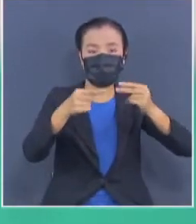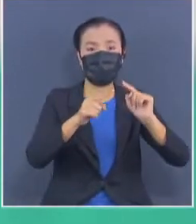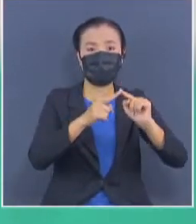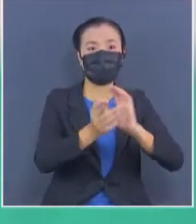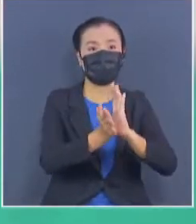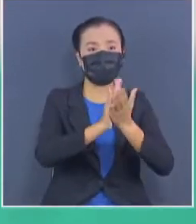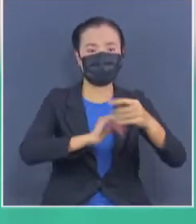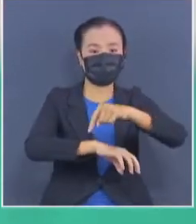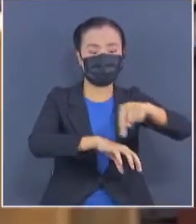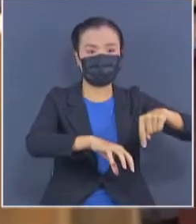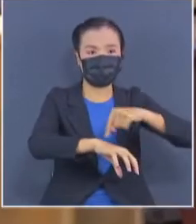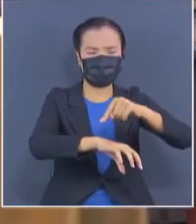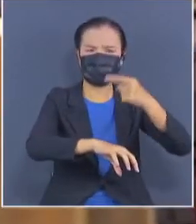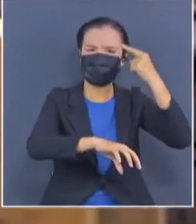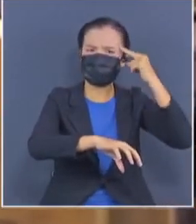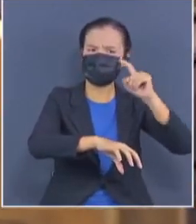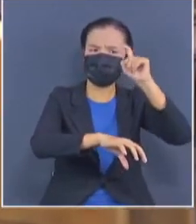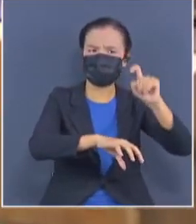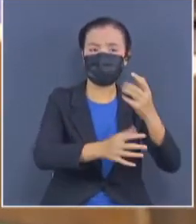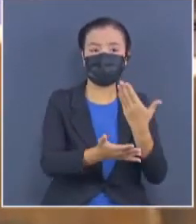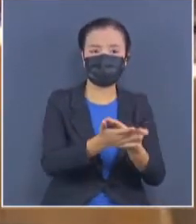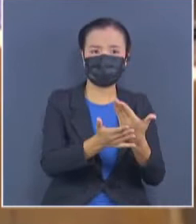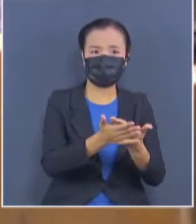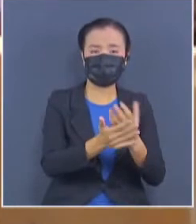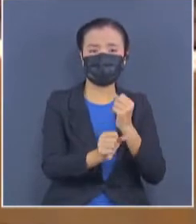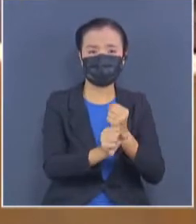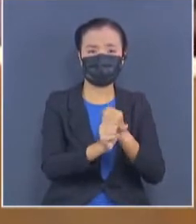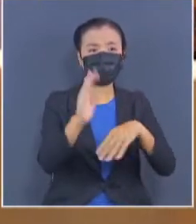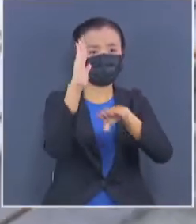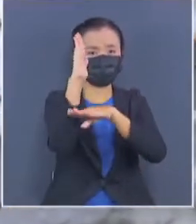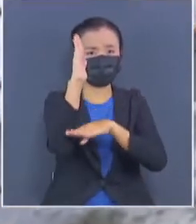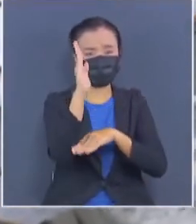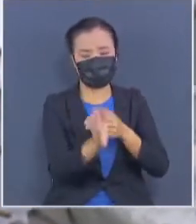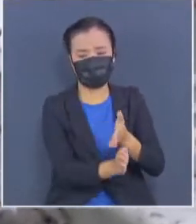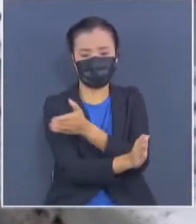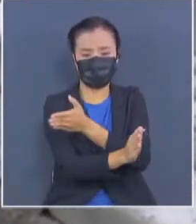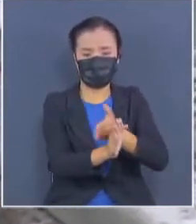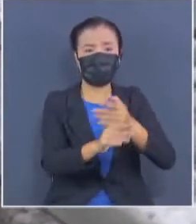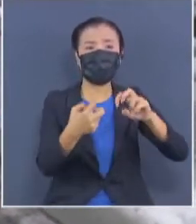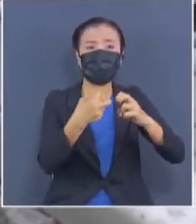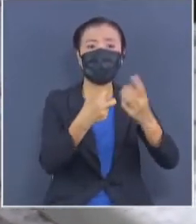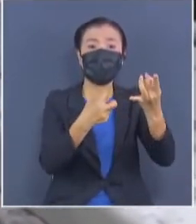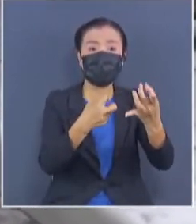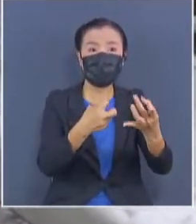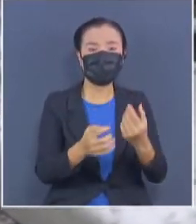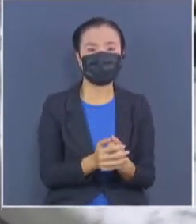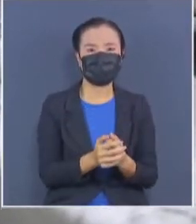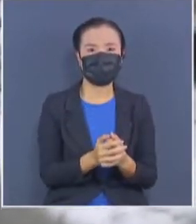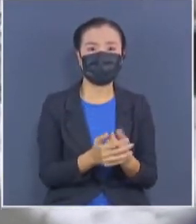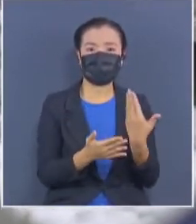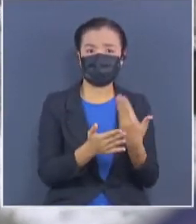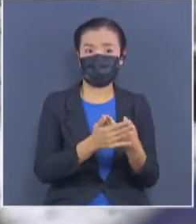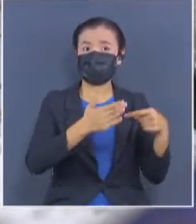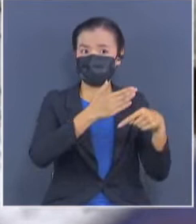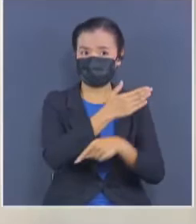ส่วนที่นักเรียนเขาสงสัยกันเงินน่ะทำไมไม่เอาไปใช้ดำเนินการก่อนหน้านี้มันเกิดอะไรขึ้นยังไงบ้างเรื่องของการครุฑ